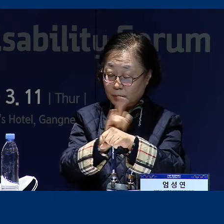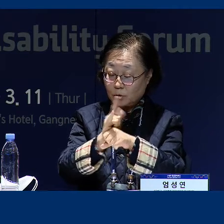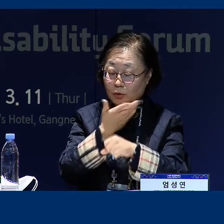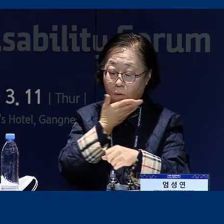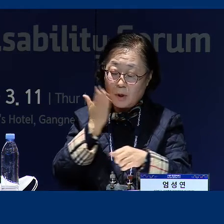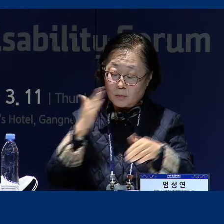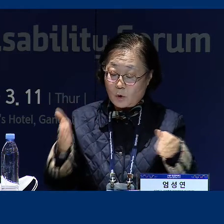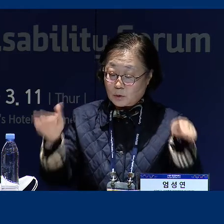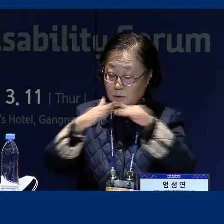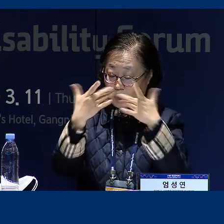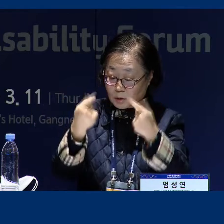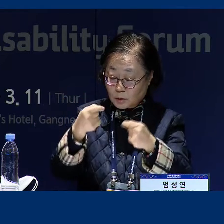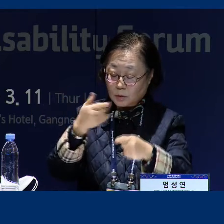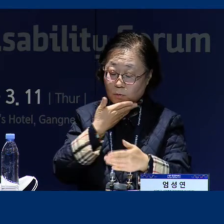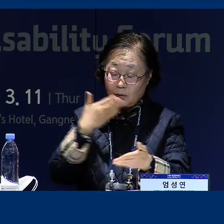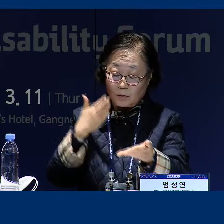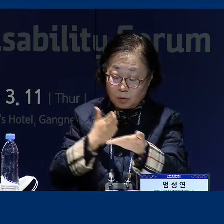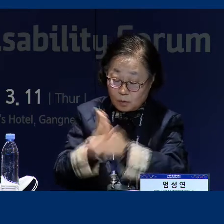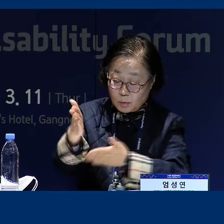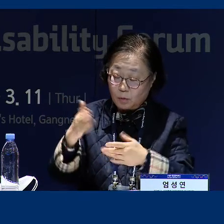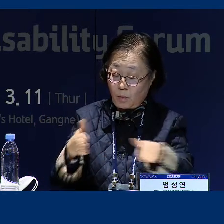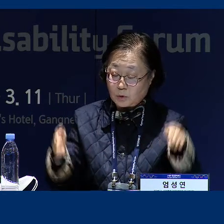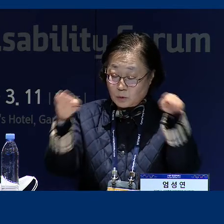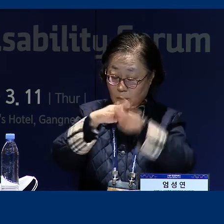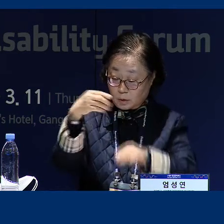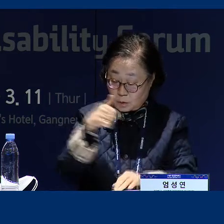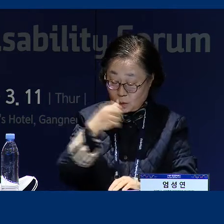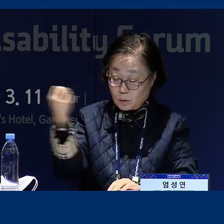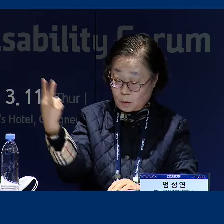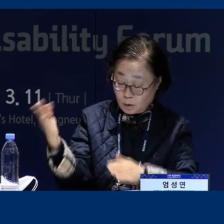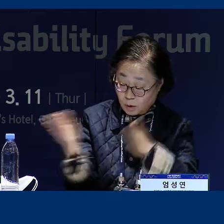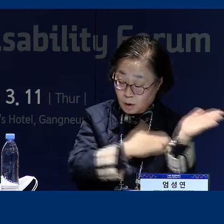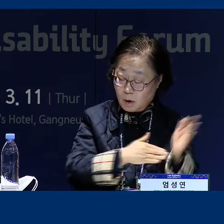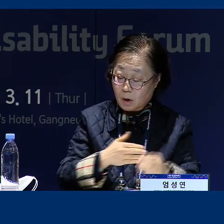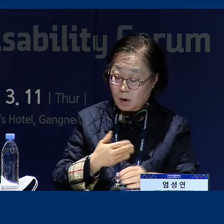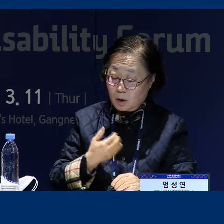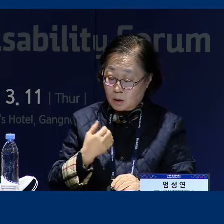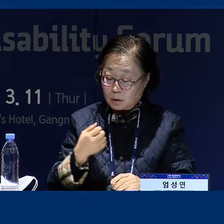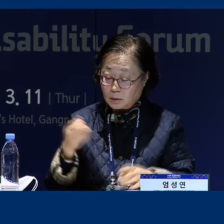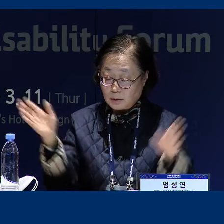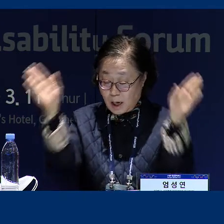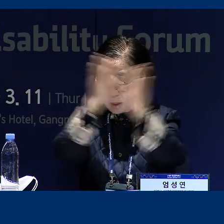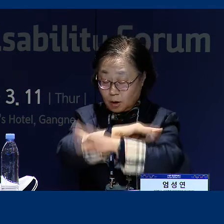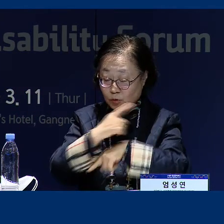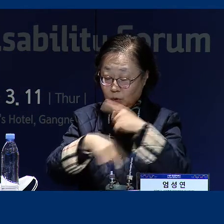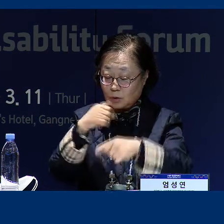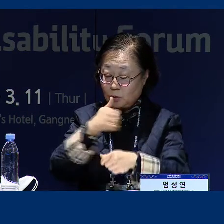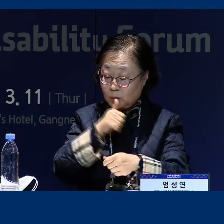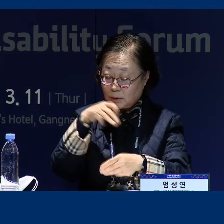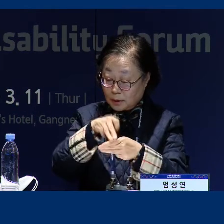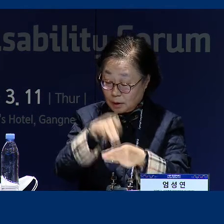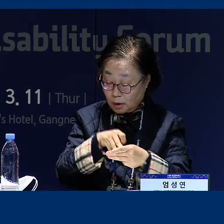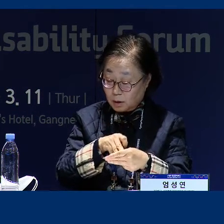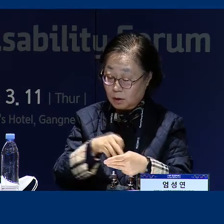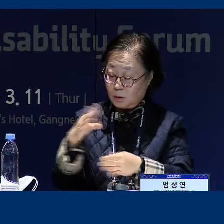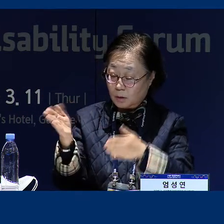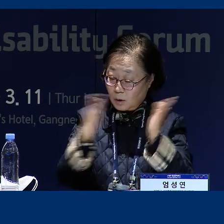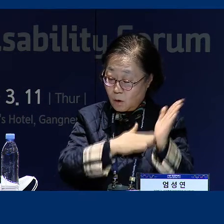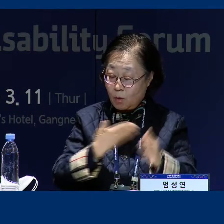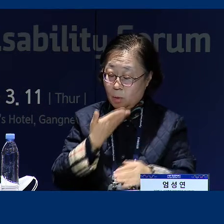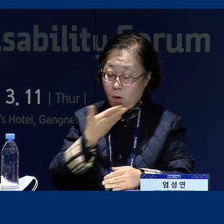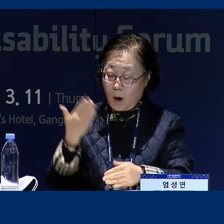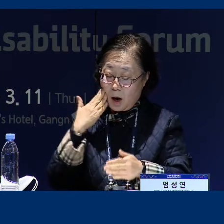있습니다. 타 시도는 청각 장애인을 주 이용 대상으로 삼는 서대문 농아인 복지관 야간 수어